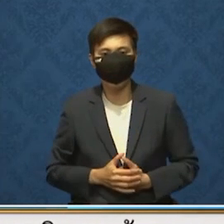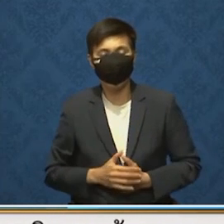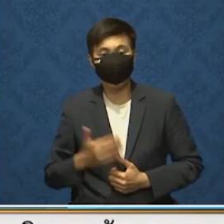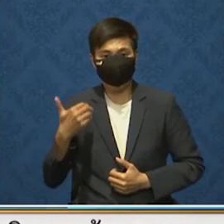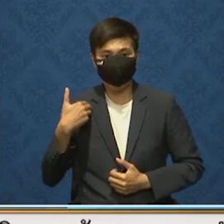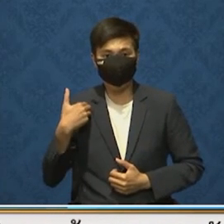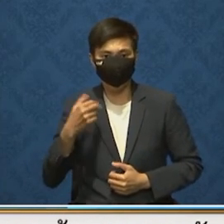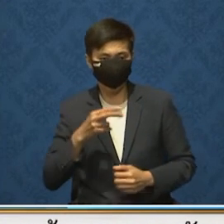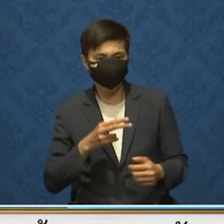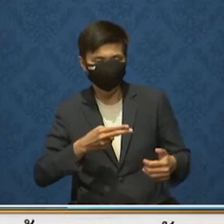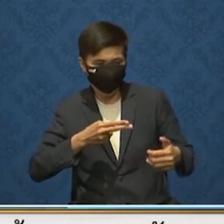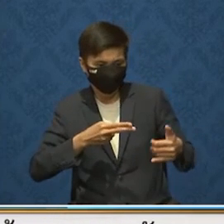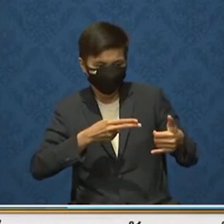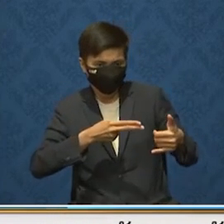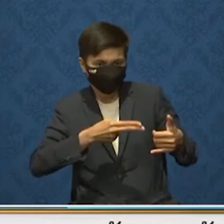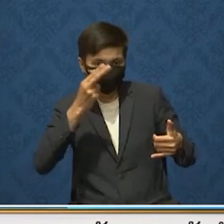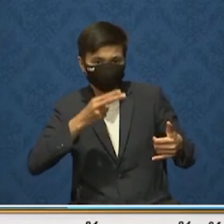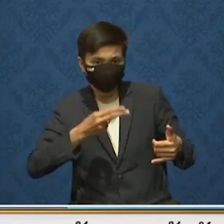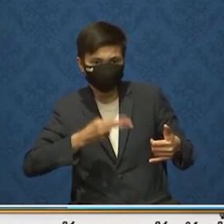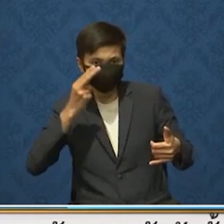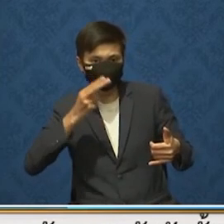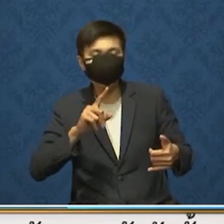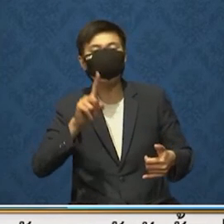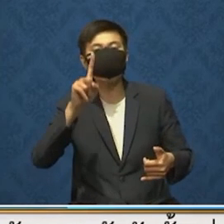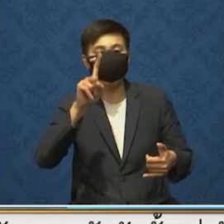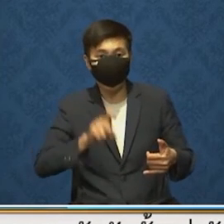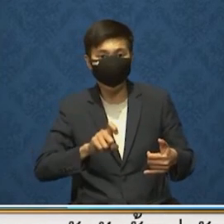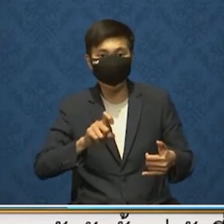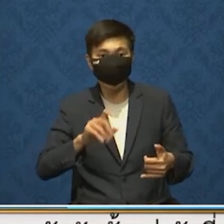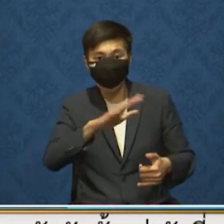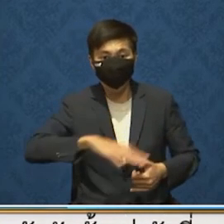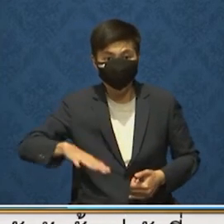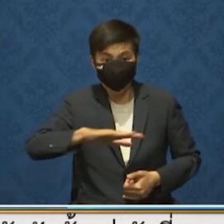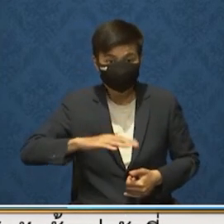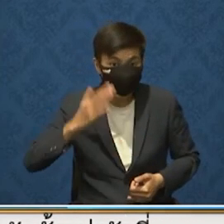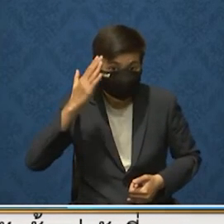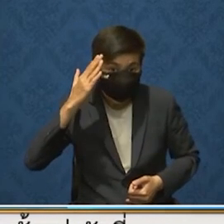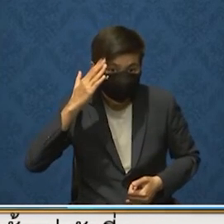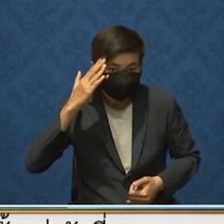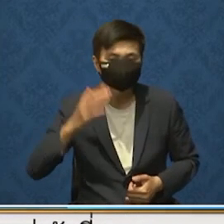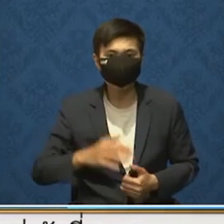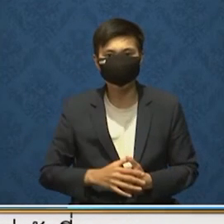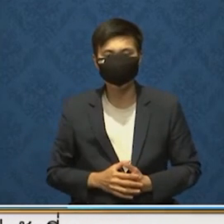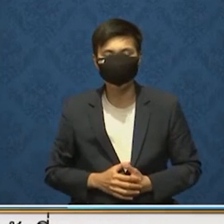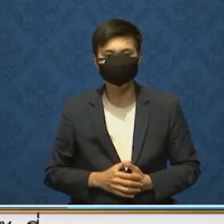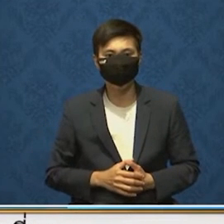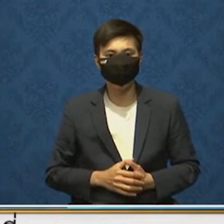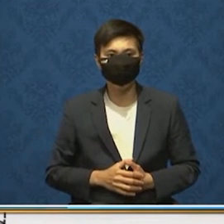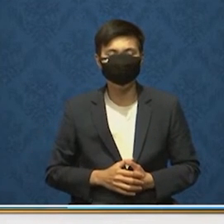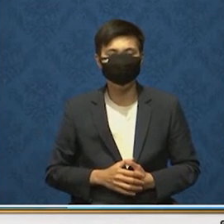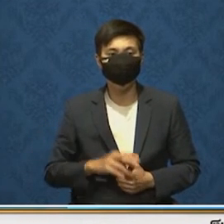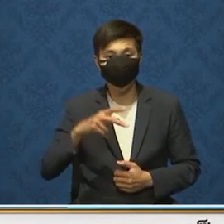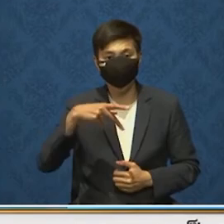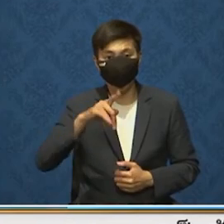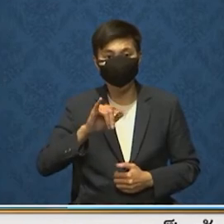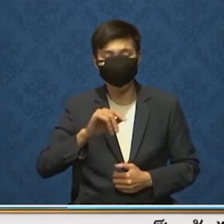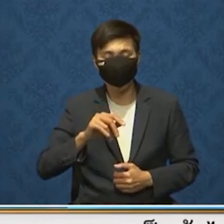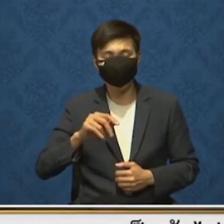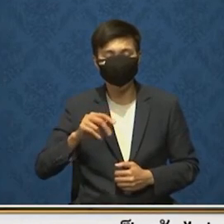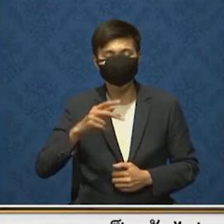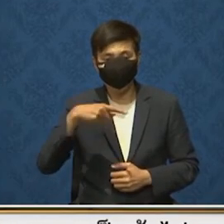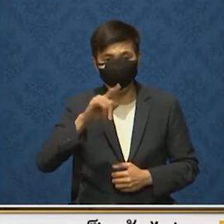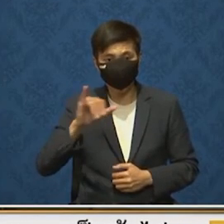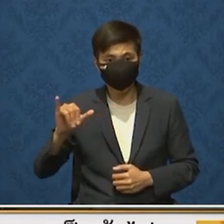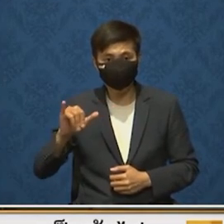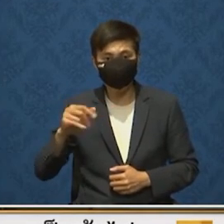ยิงเสียชีวิตทกทานของทราบดีนะ คุประยุตจึมี 3 ทางเลือกเทานั้นนะคร